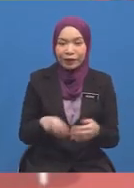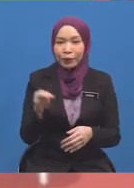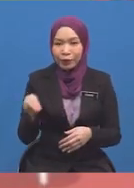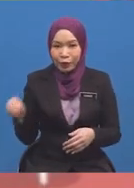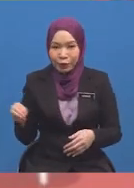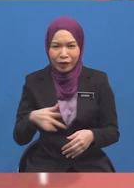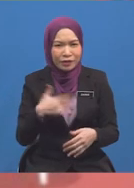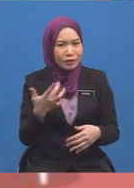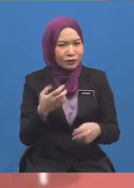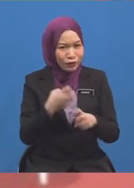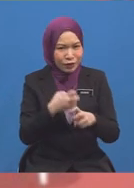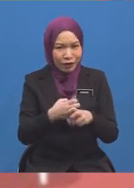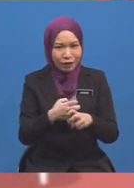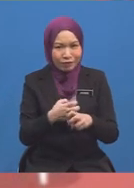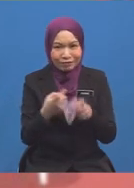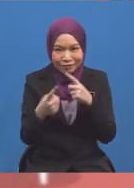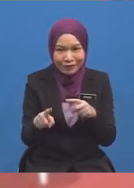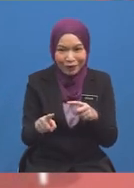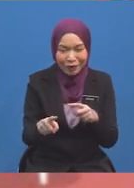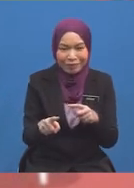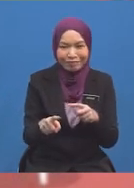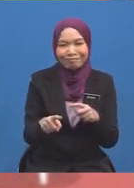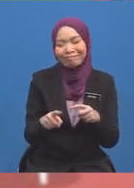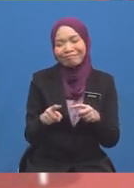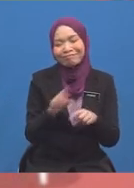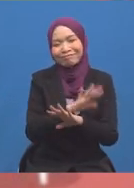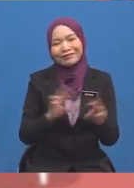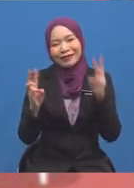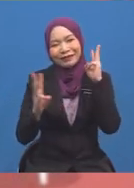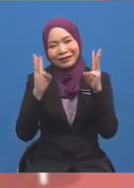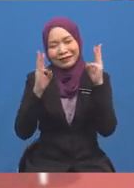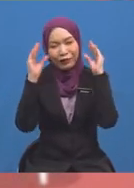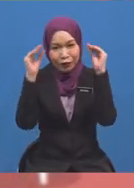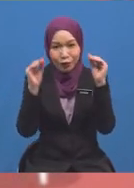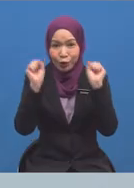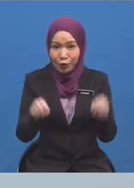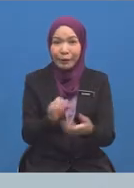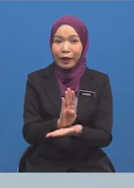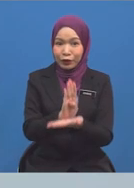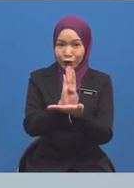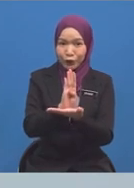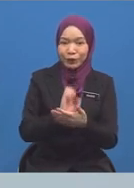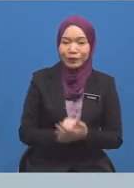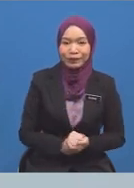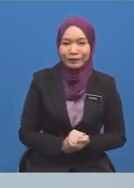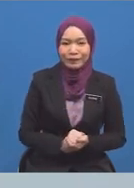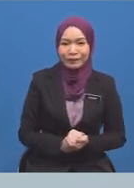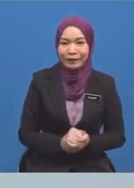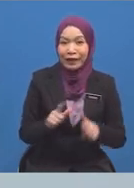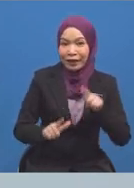rasa susah cegukan ada pasti bantu murid-murid Hai